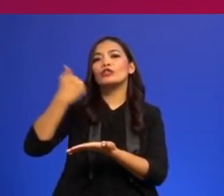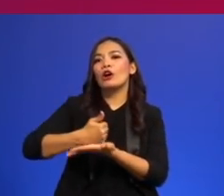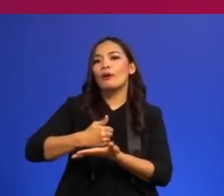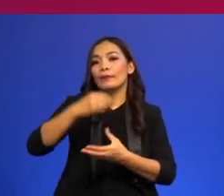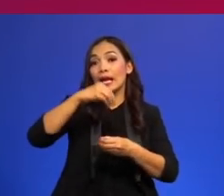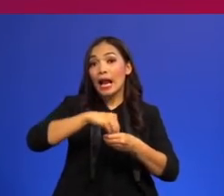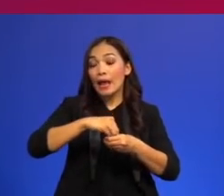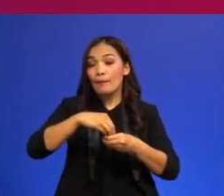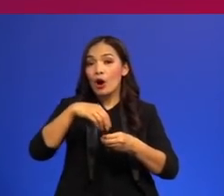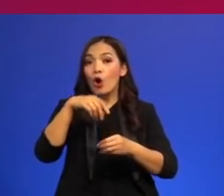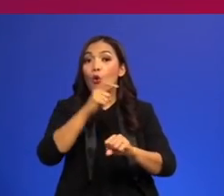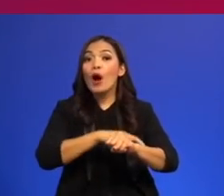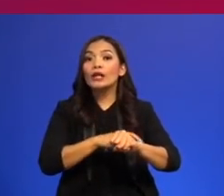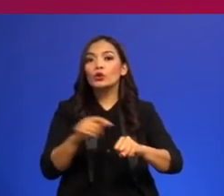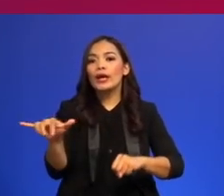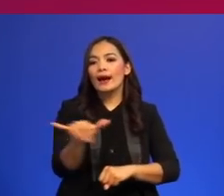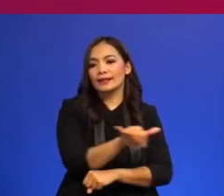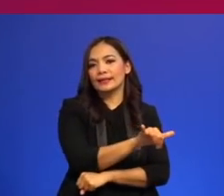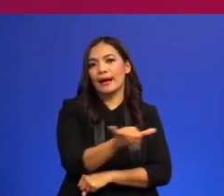dalam waktu bersamaan.